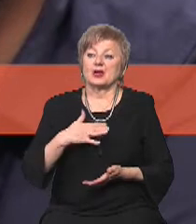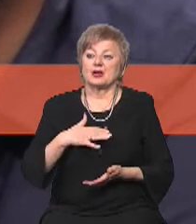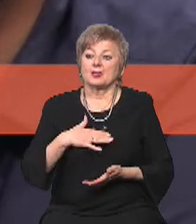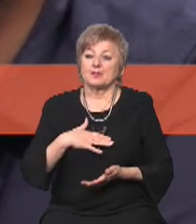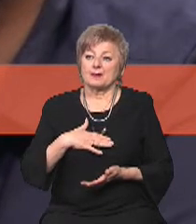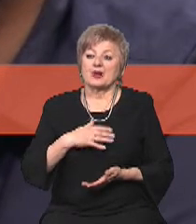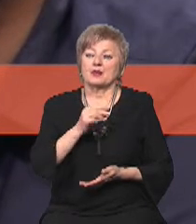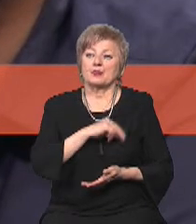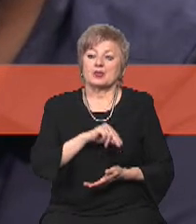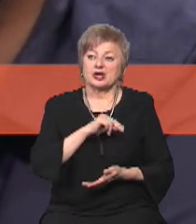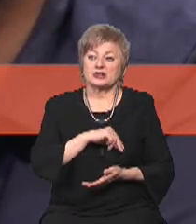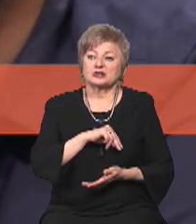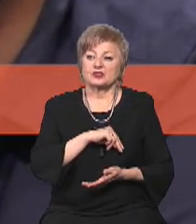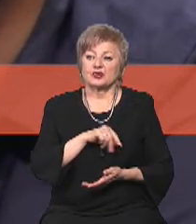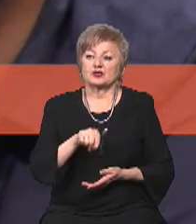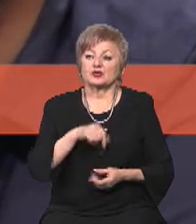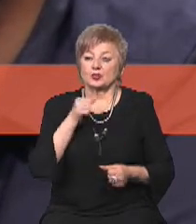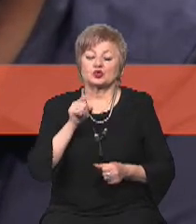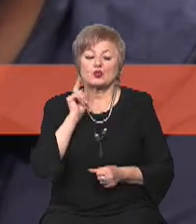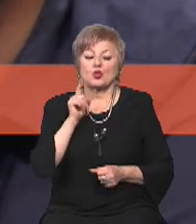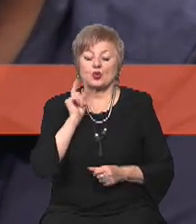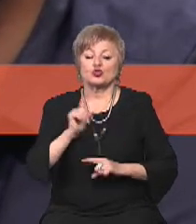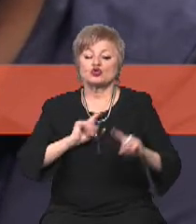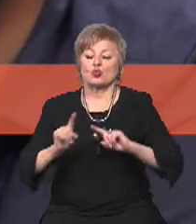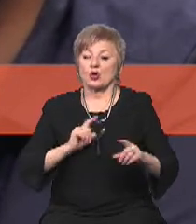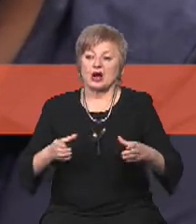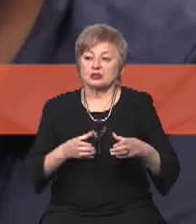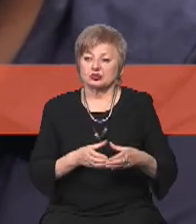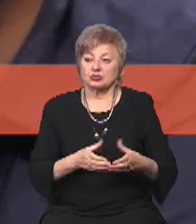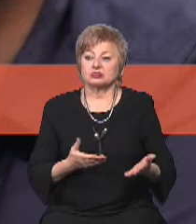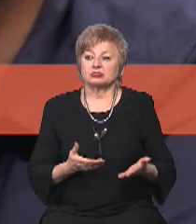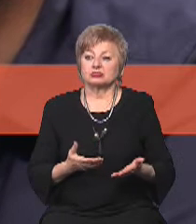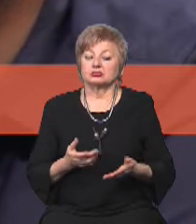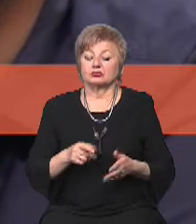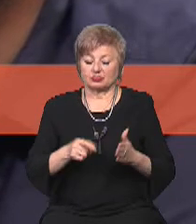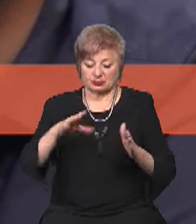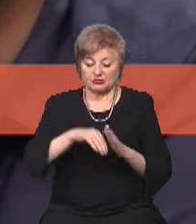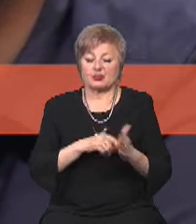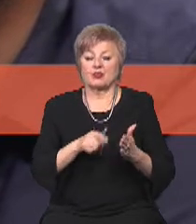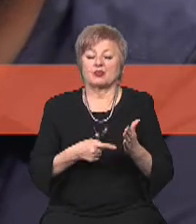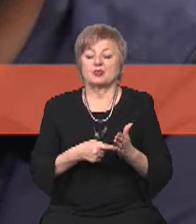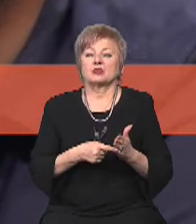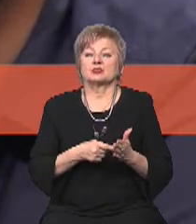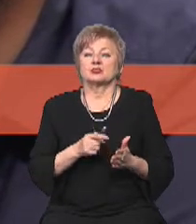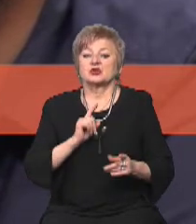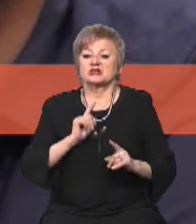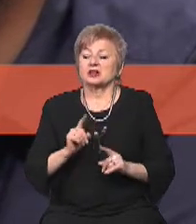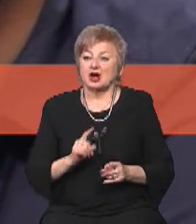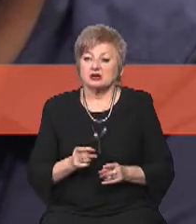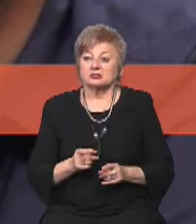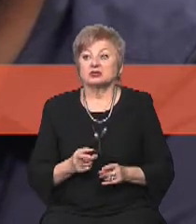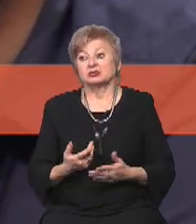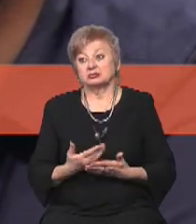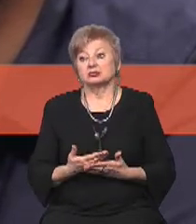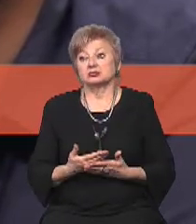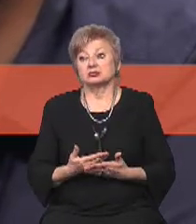ми співпрацювали цьогоріч з молодіжною радою при міській раді. Вони якраз